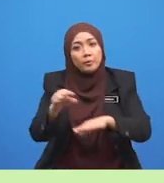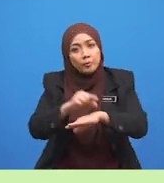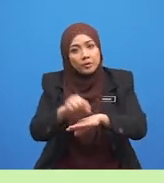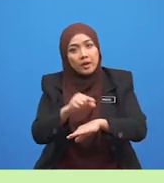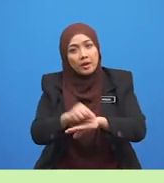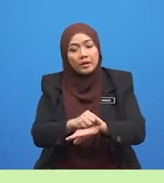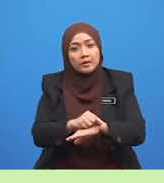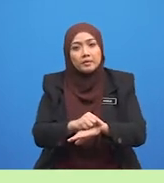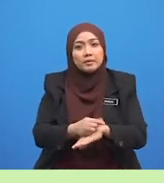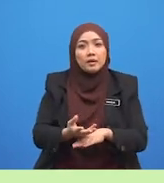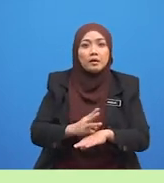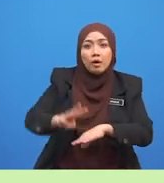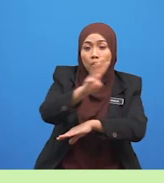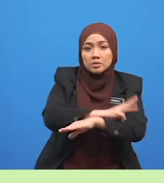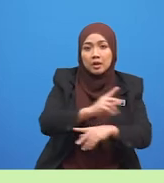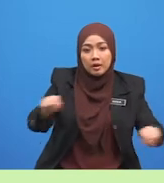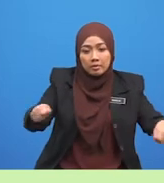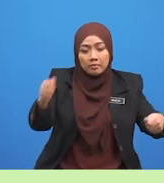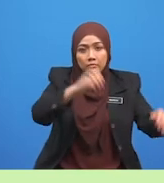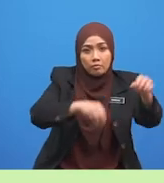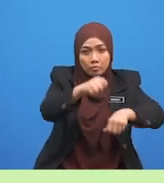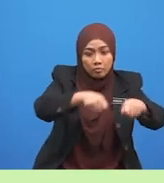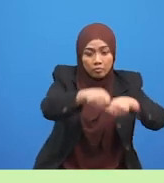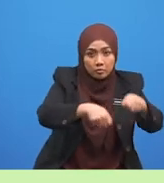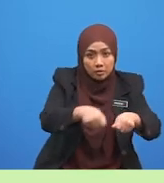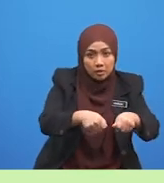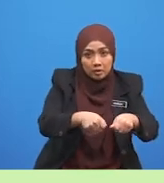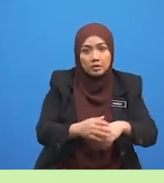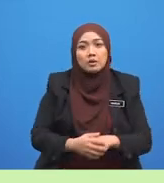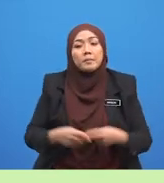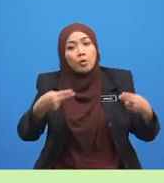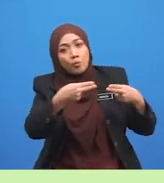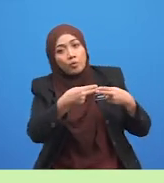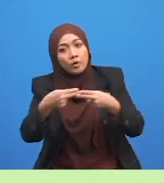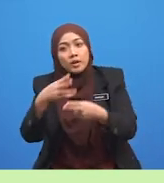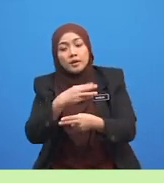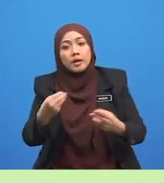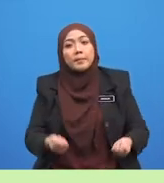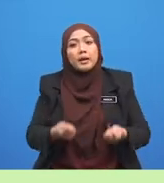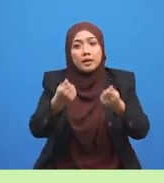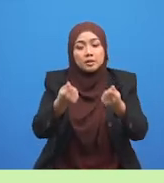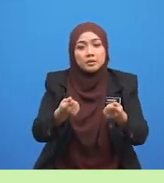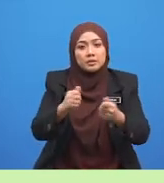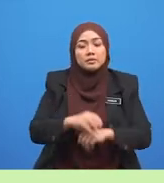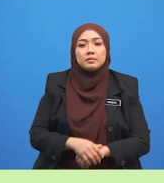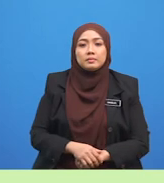pengairan kawasan pertanian, yang akhir sekali ialah perhubungan dan pengangkutan.